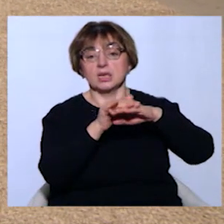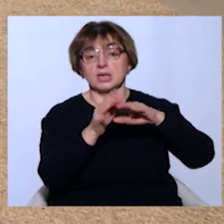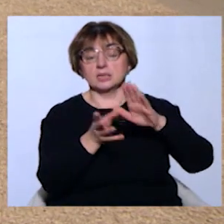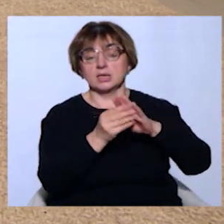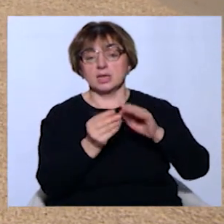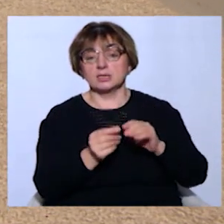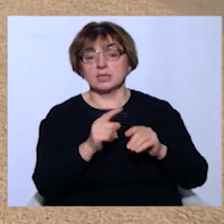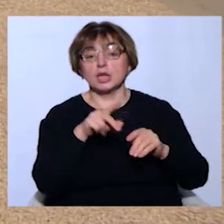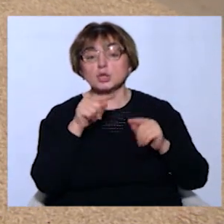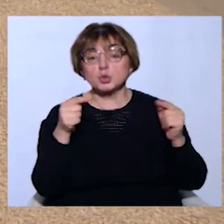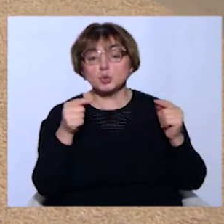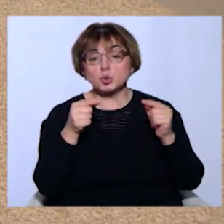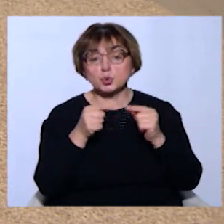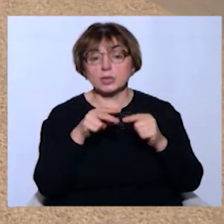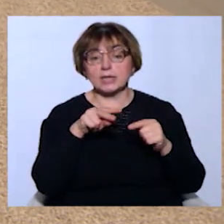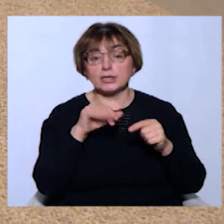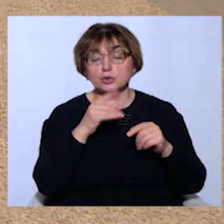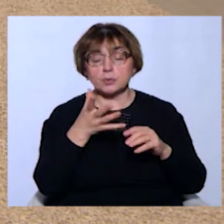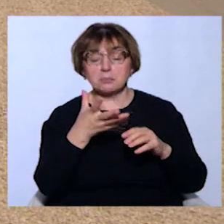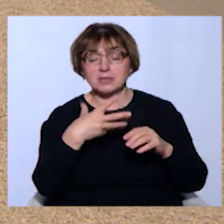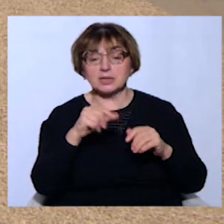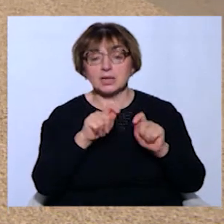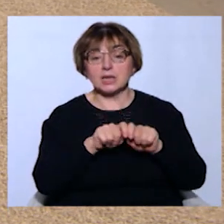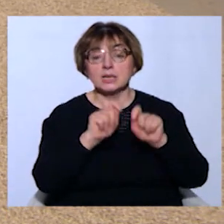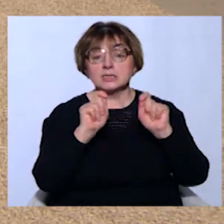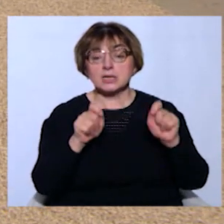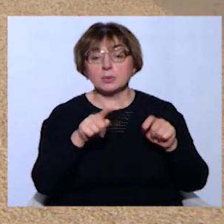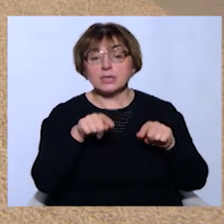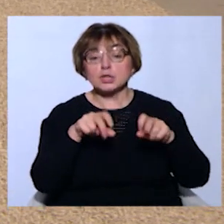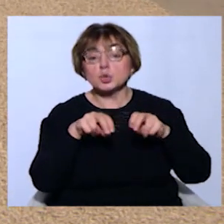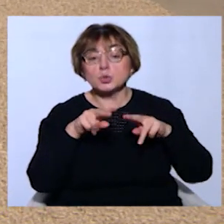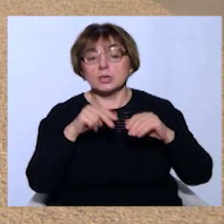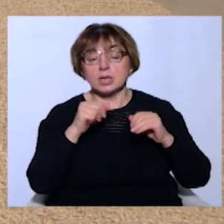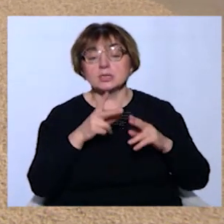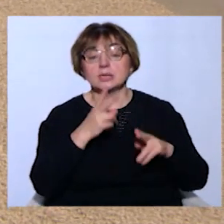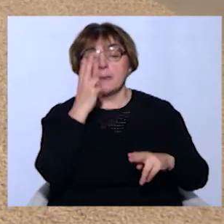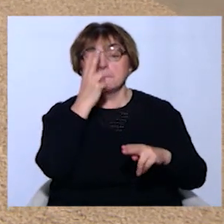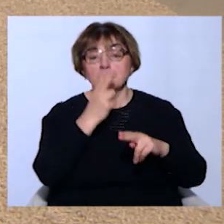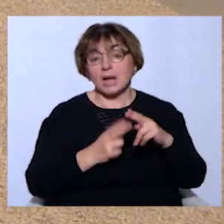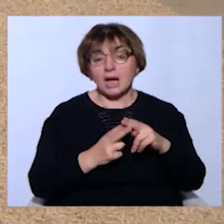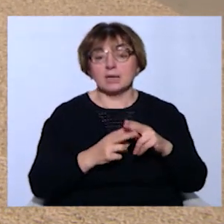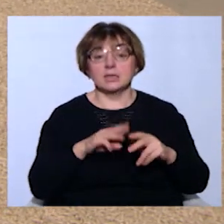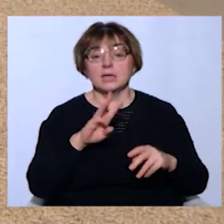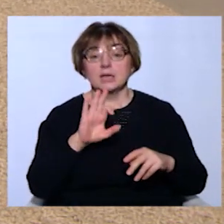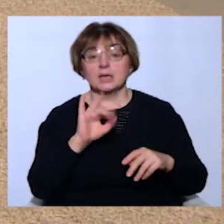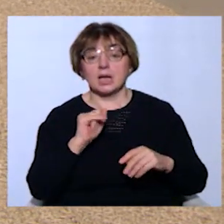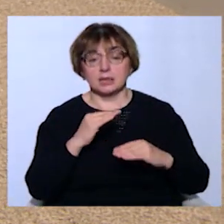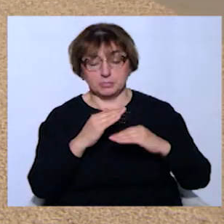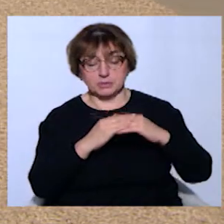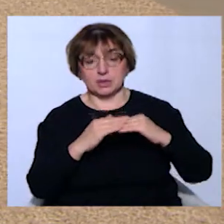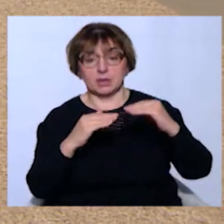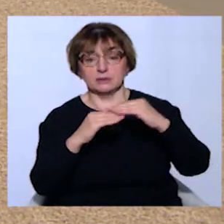სწორედ ლითოსფერო მთლიანად წარმოქმნილია აი ასეთი მყარი ქანებისგან, რომელზეც ახლა უნდა ვისაუბროთ. ქანებს